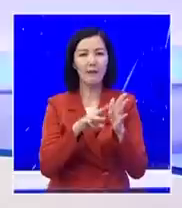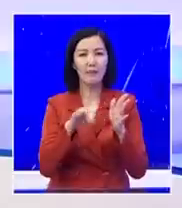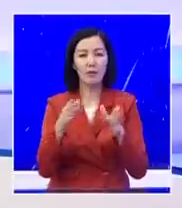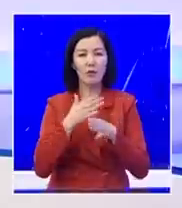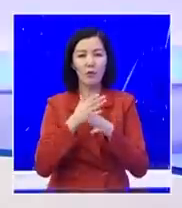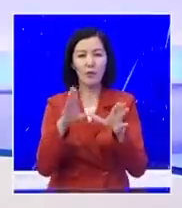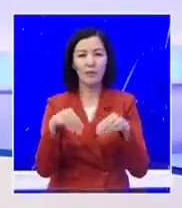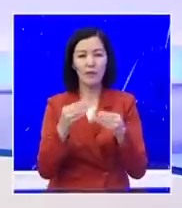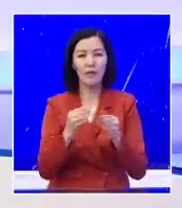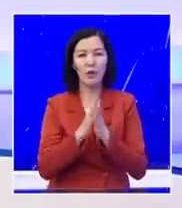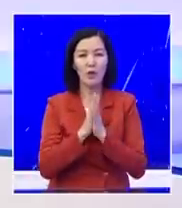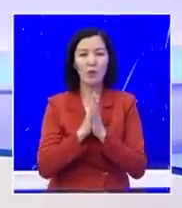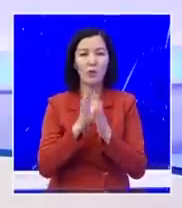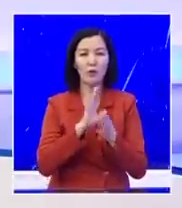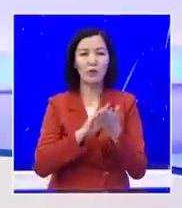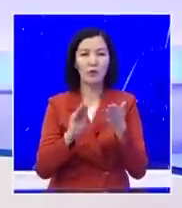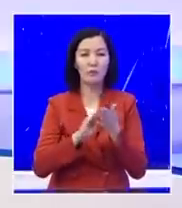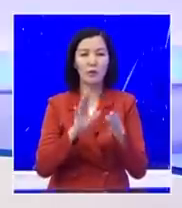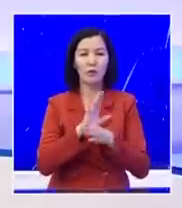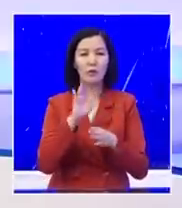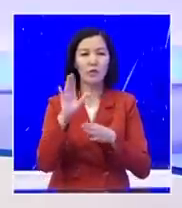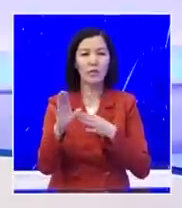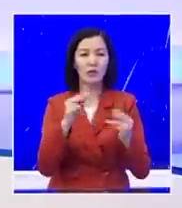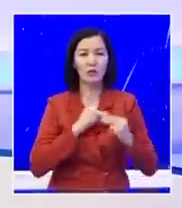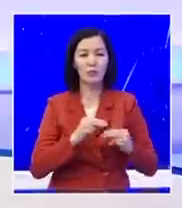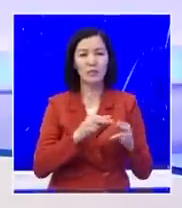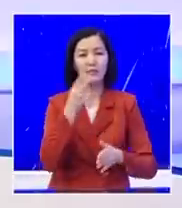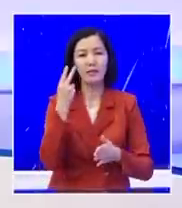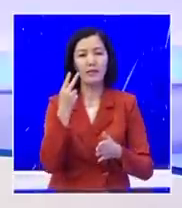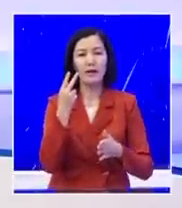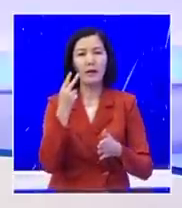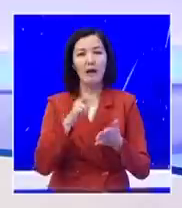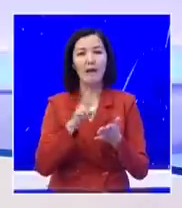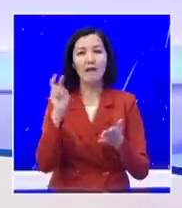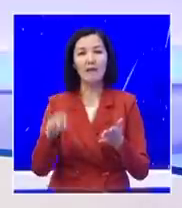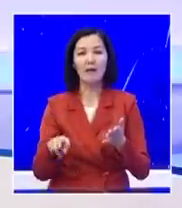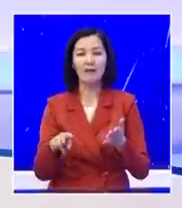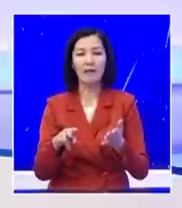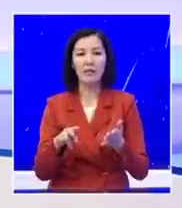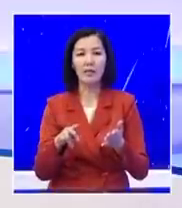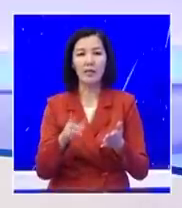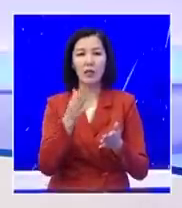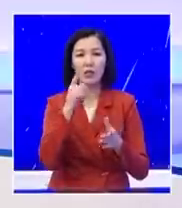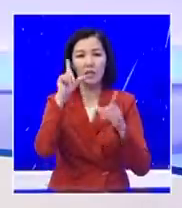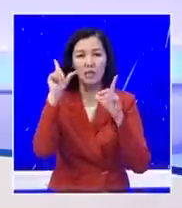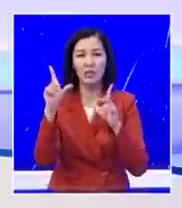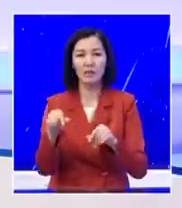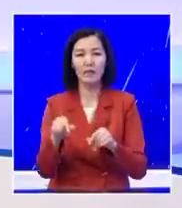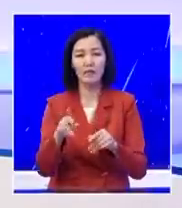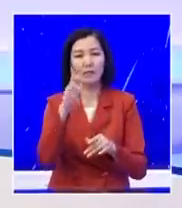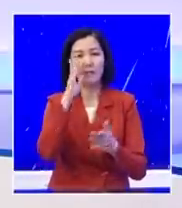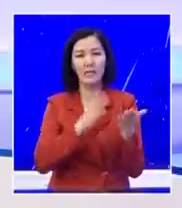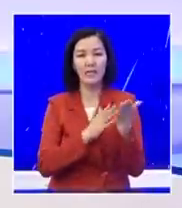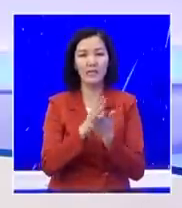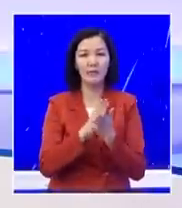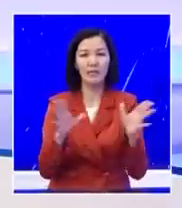берілді. Өтініш берушілердің ішінде жұмысынан айырылғандар, хақсыз демалысқа кеткендер, шетелге шығып кеткендер, мемлекеттік